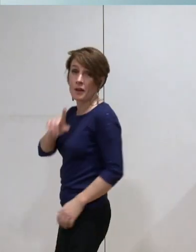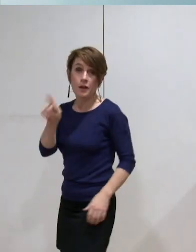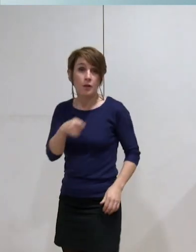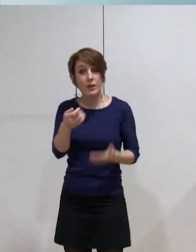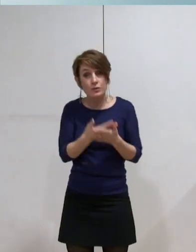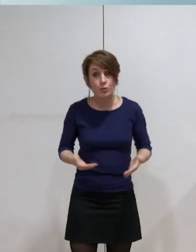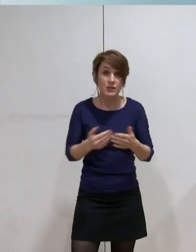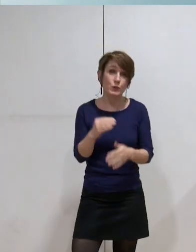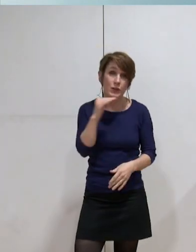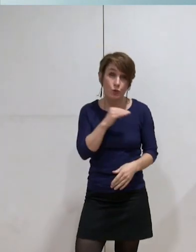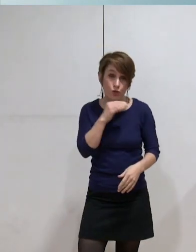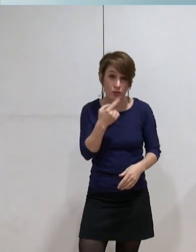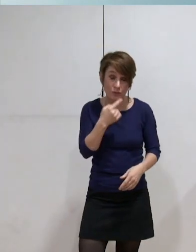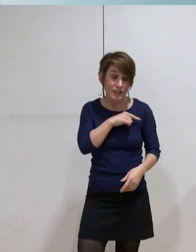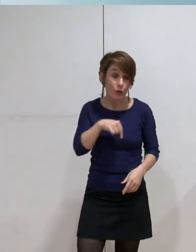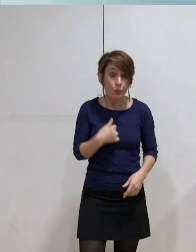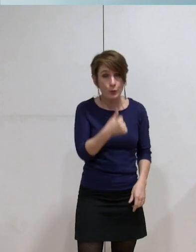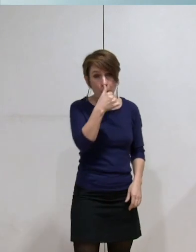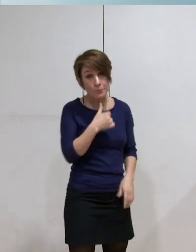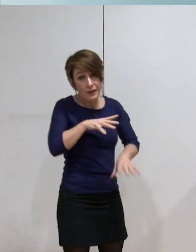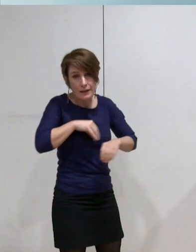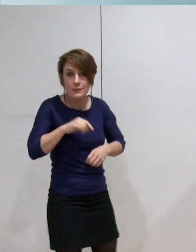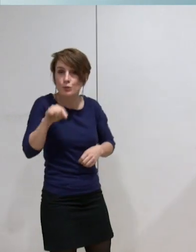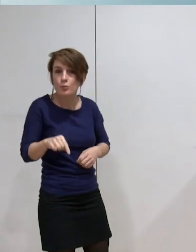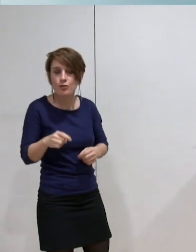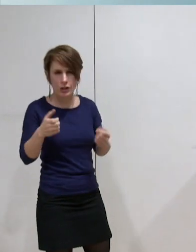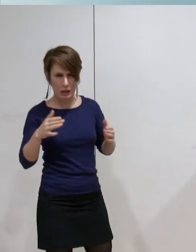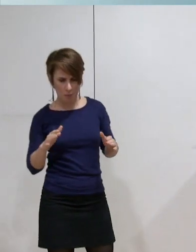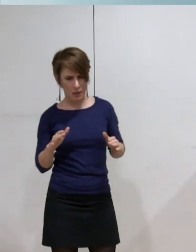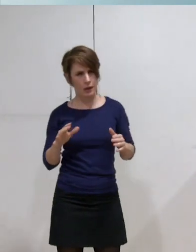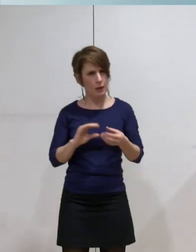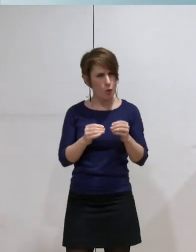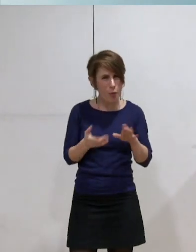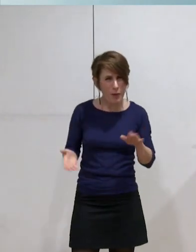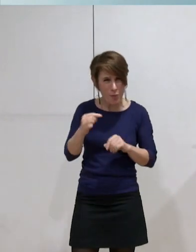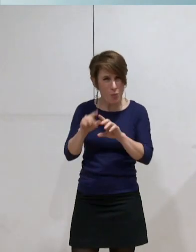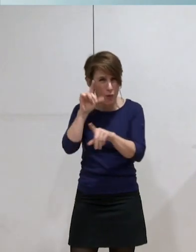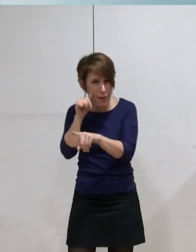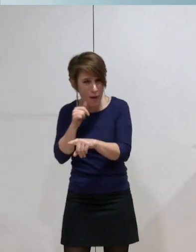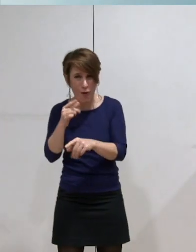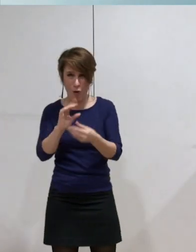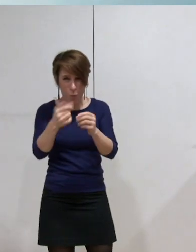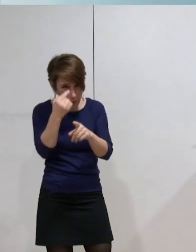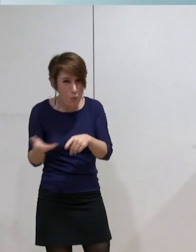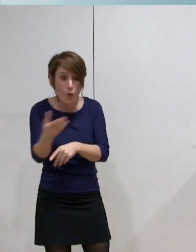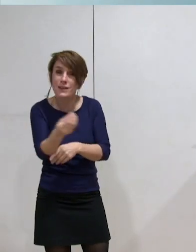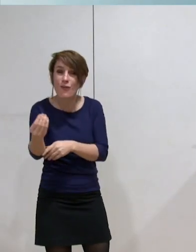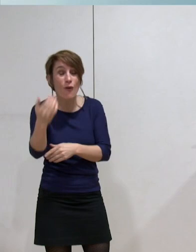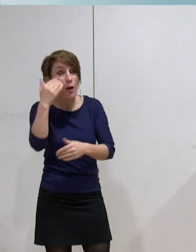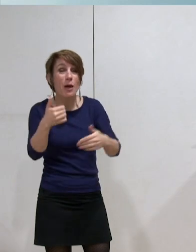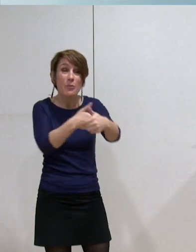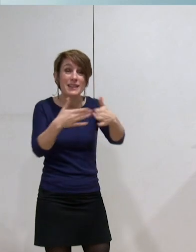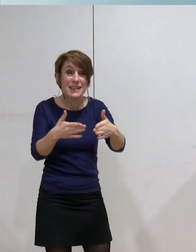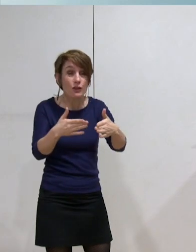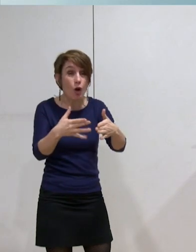situation mais nous tenons à mettre en lumière les difficultés que rencontrent parents et enfants lorsque leur secteur est modifié pour